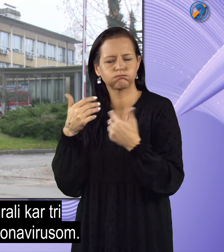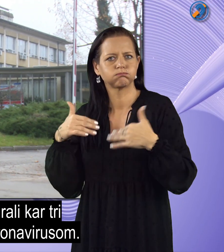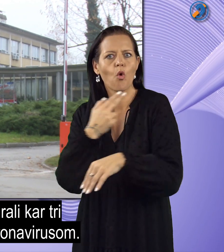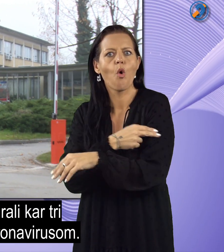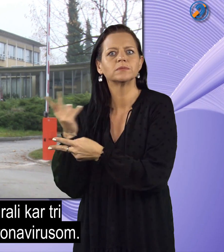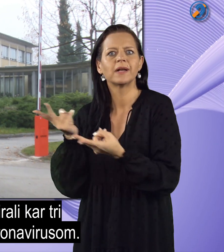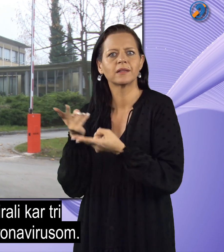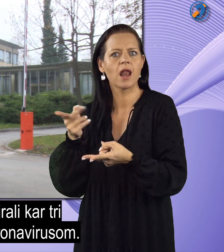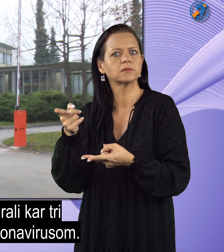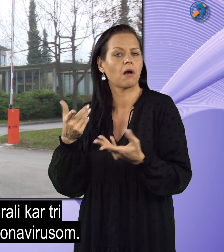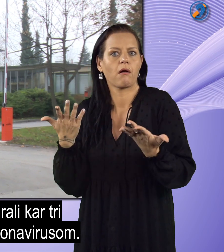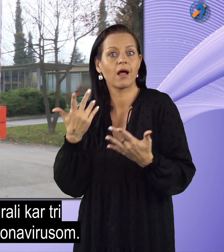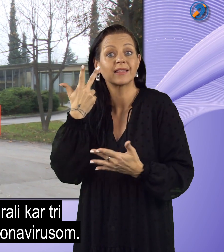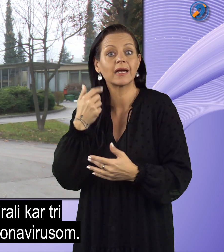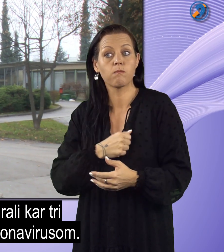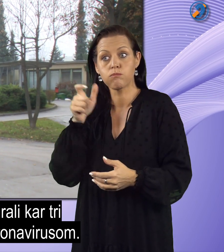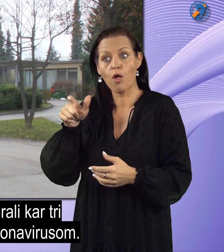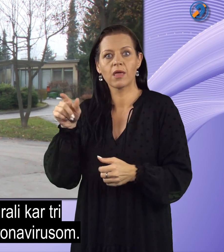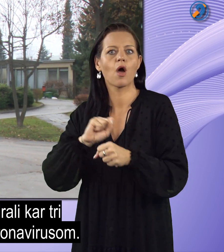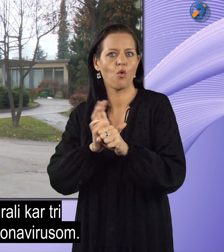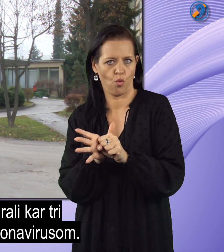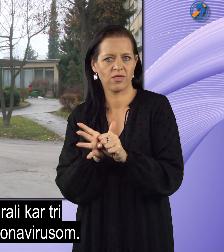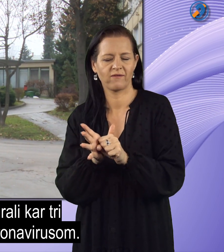bolnike s koronavirusom.